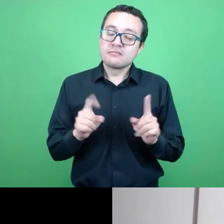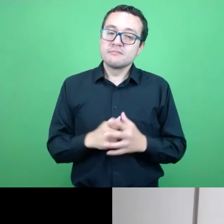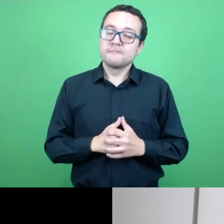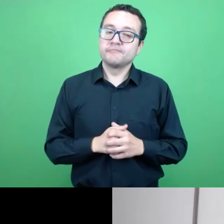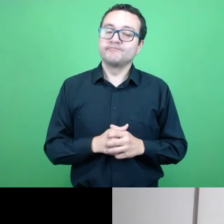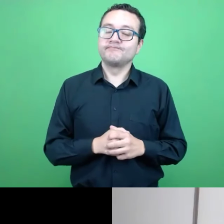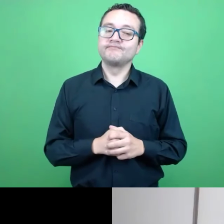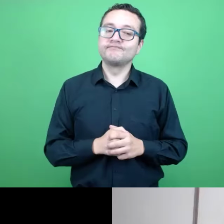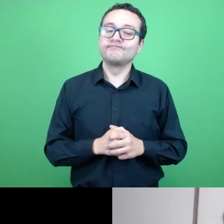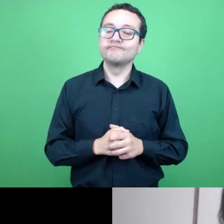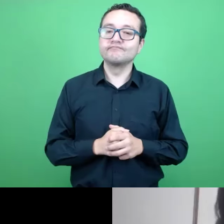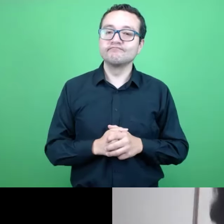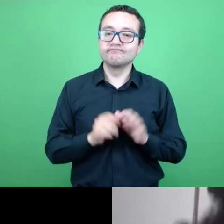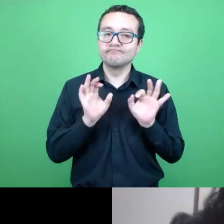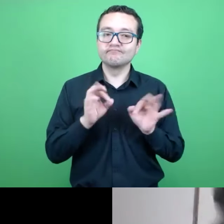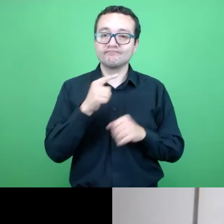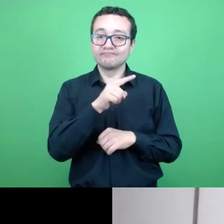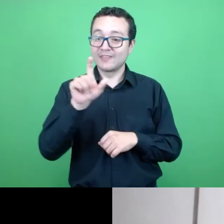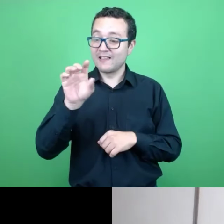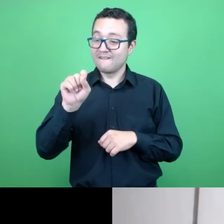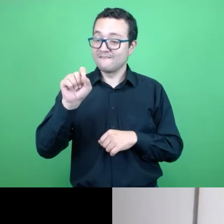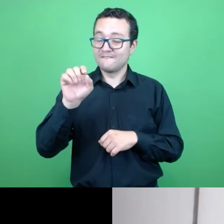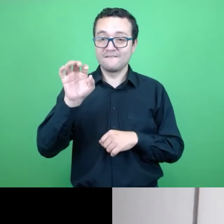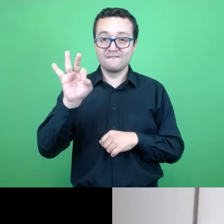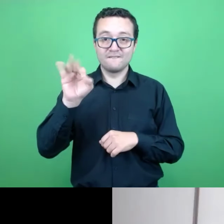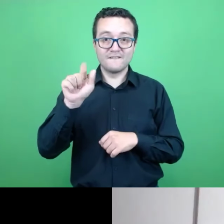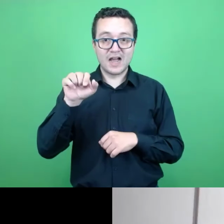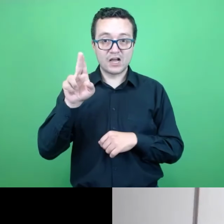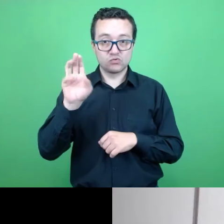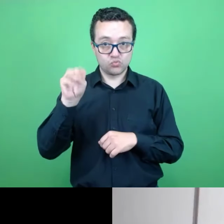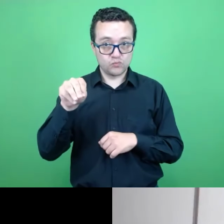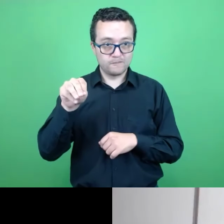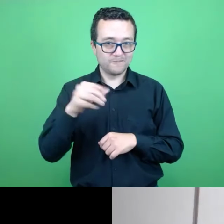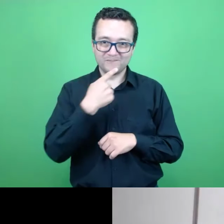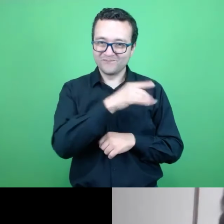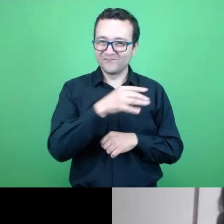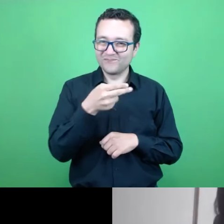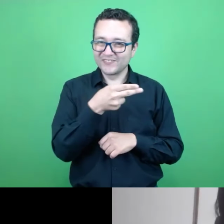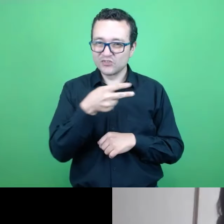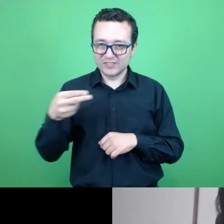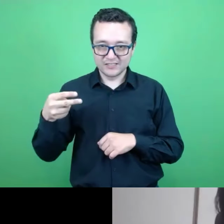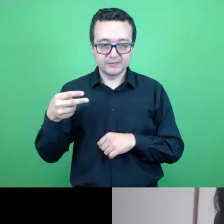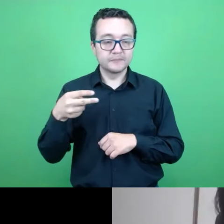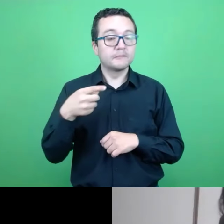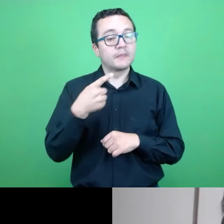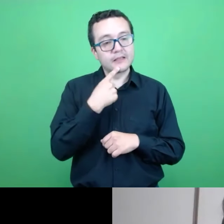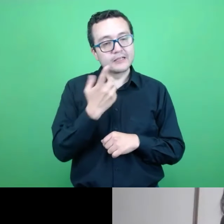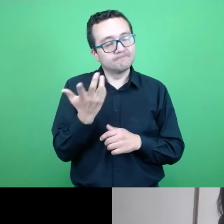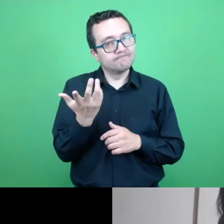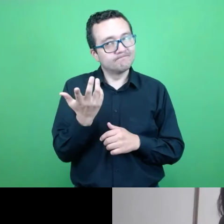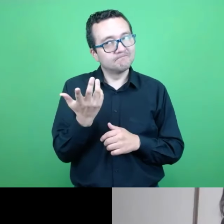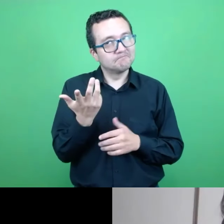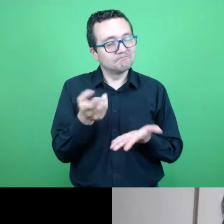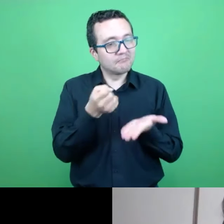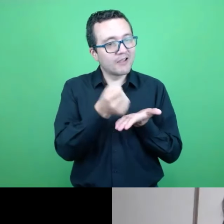suggested will, Néanmoins, of ça course, risque help us, de nous prendre toute la but journée à se faire. Et je pense que chacun still de it might we might need